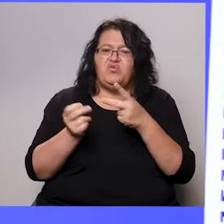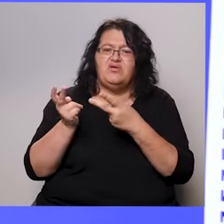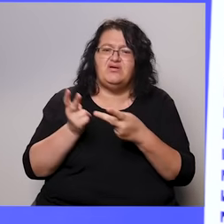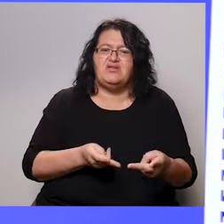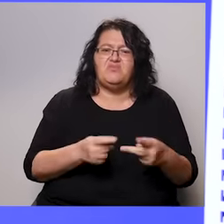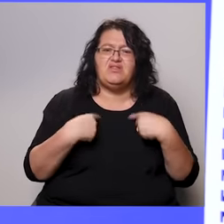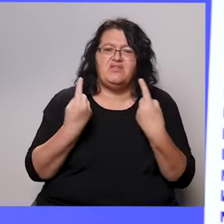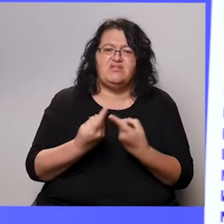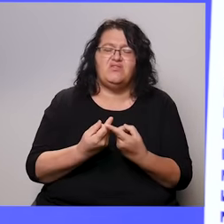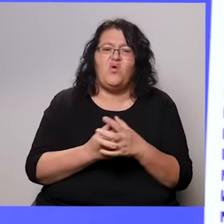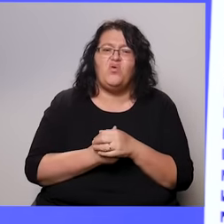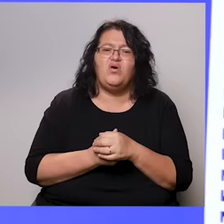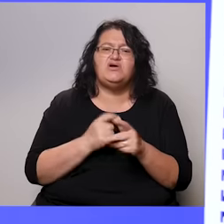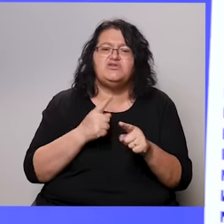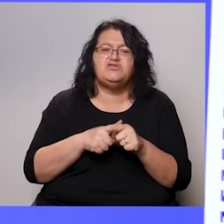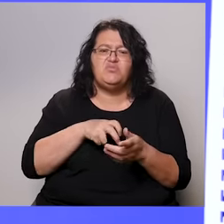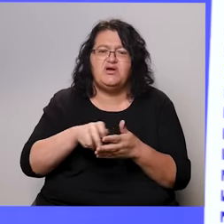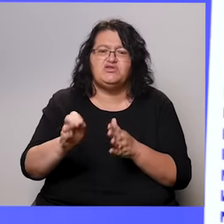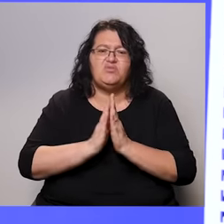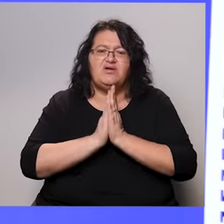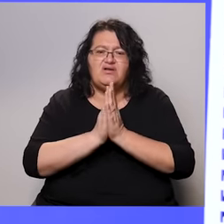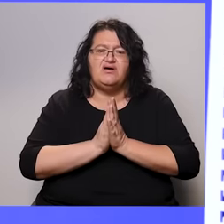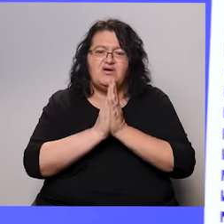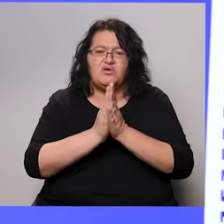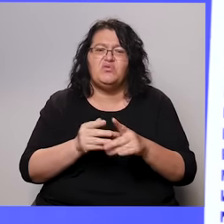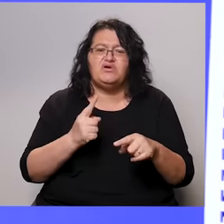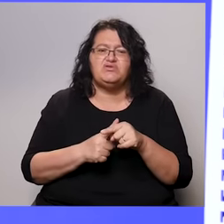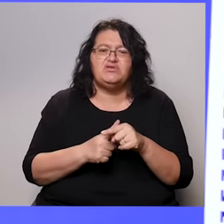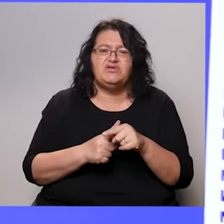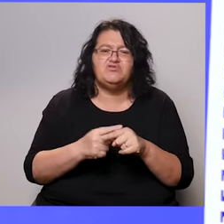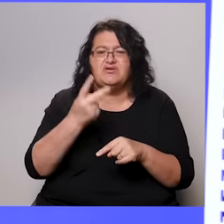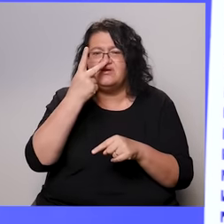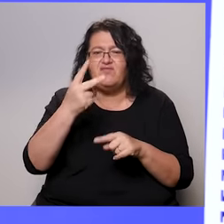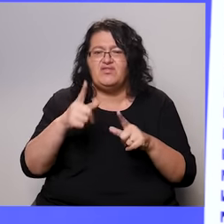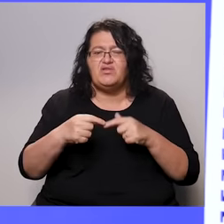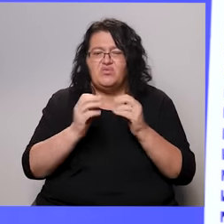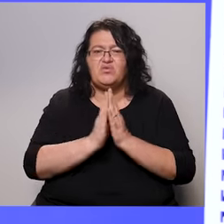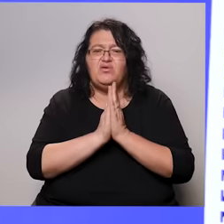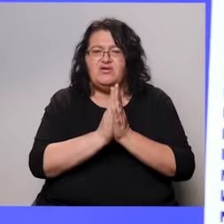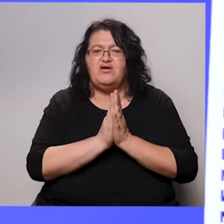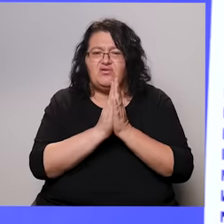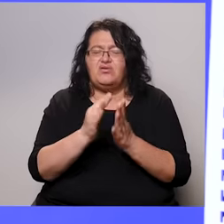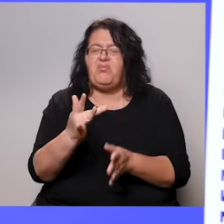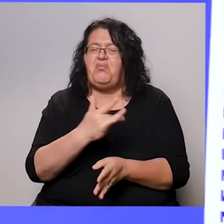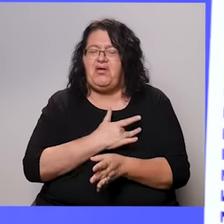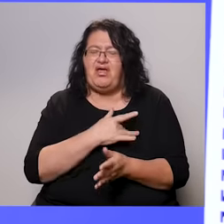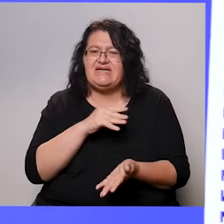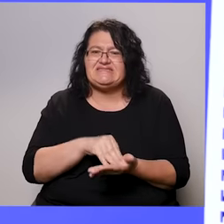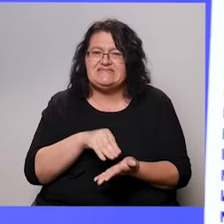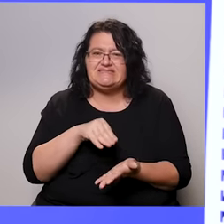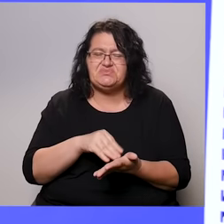nouă. Și ne ducem la rugăciune și îmi vorbește Domnul la rugăciune, așa cum era mai obișnuit.